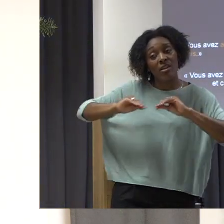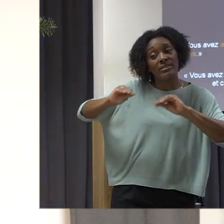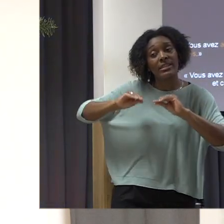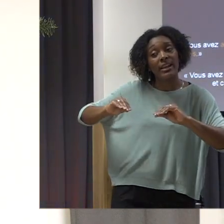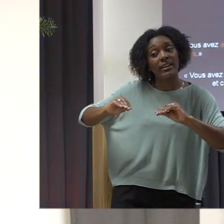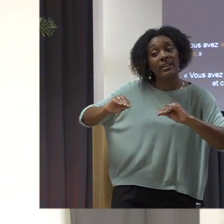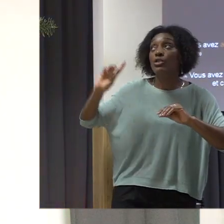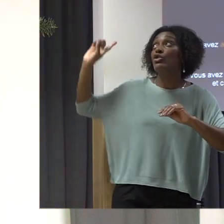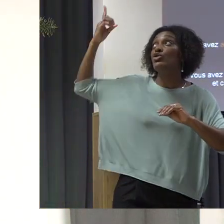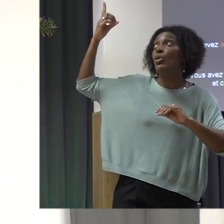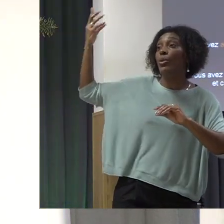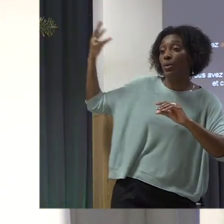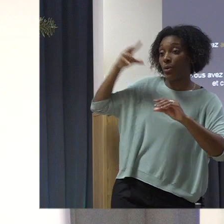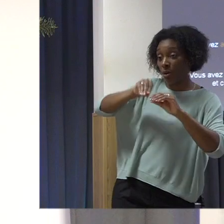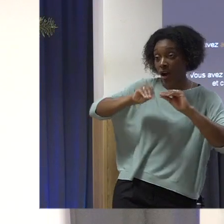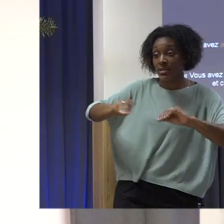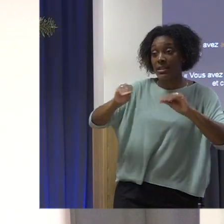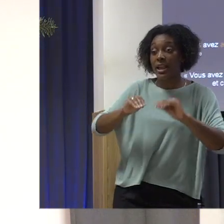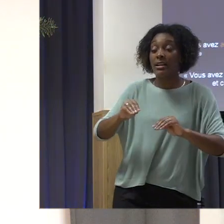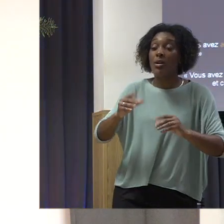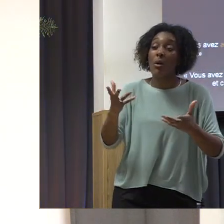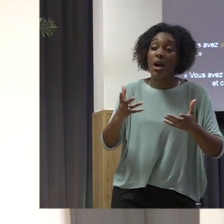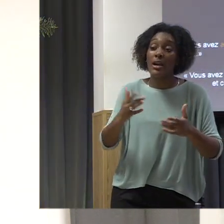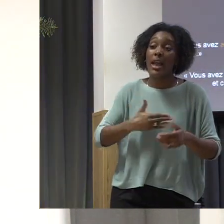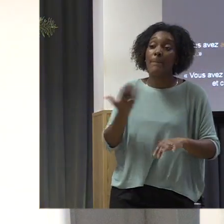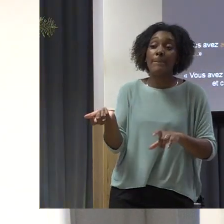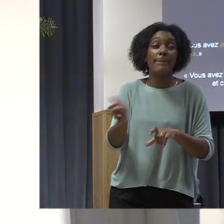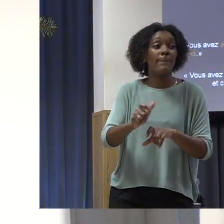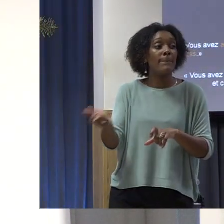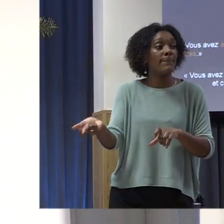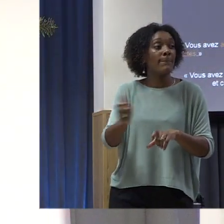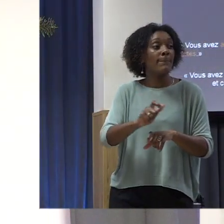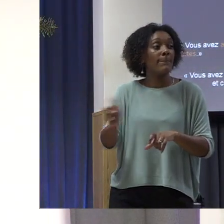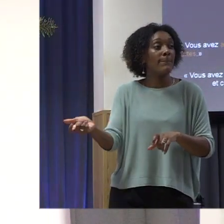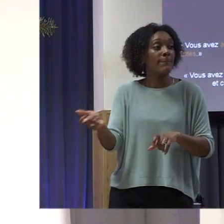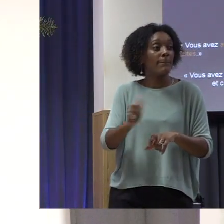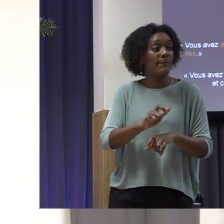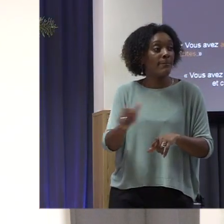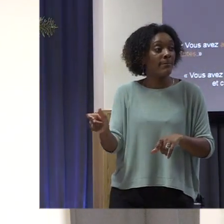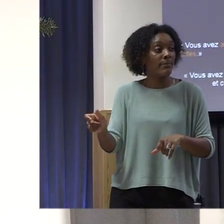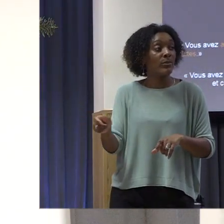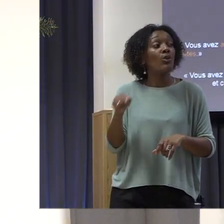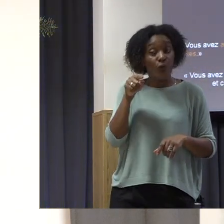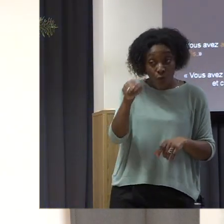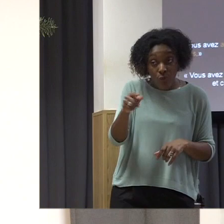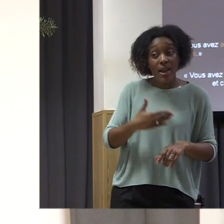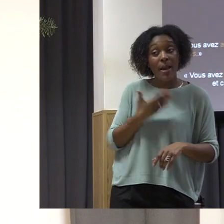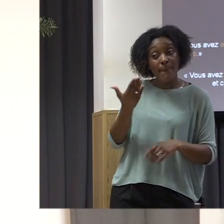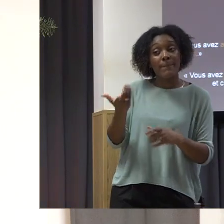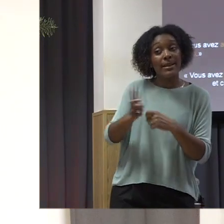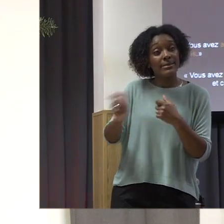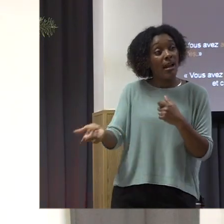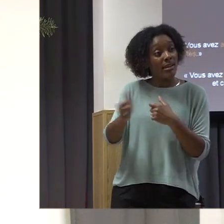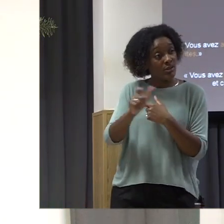de Dieu à vous aimer les uns les autres. Vous avez appris de Dieu à vous